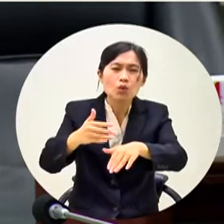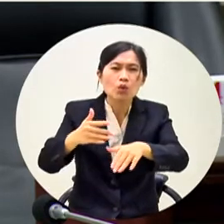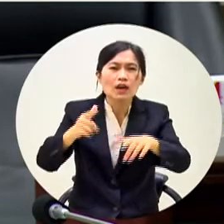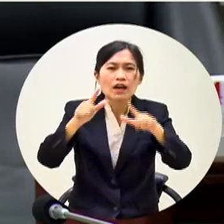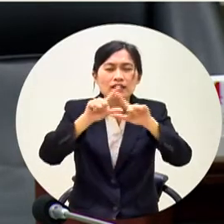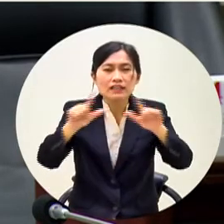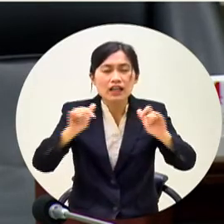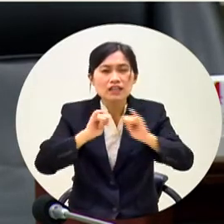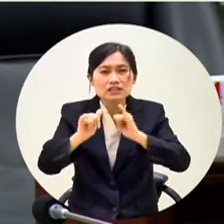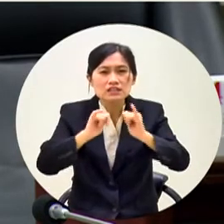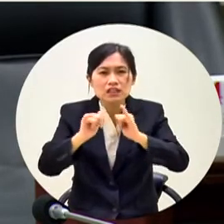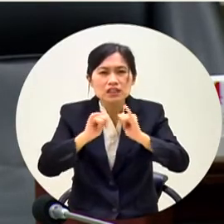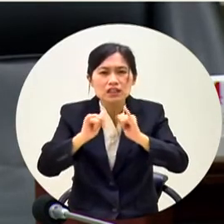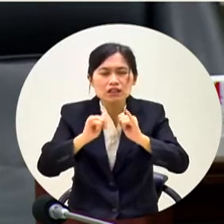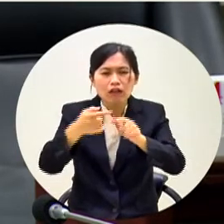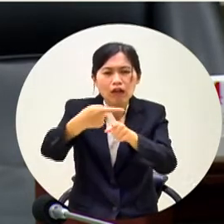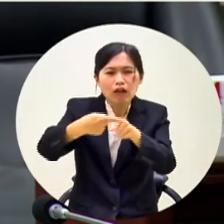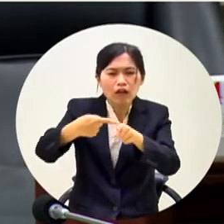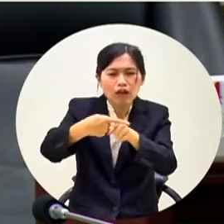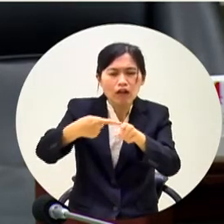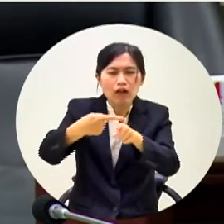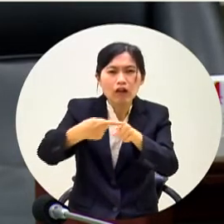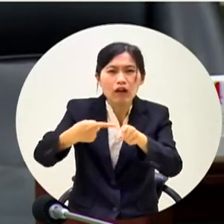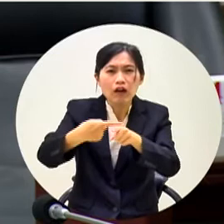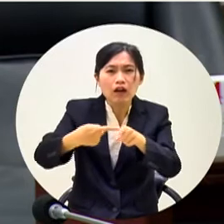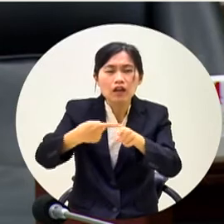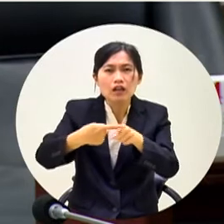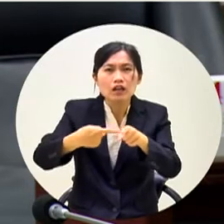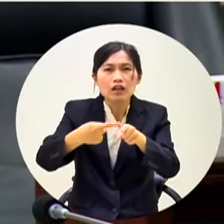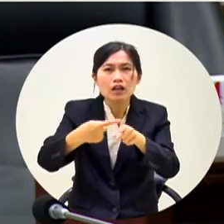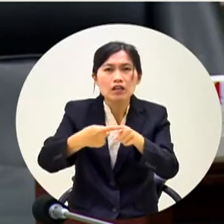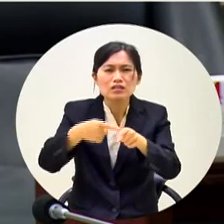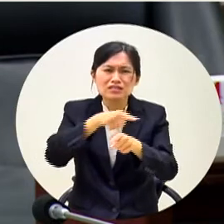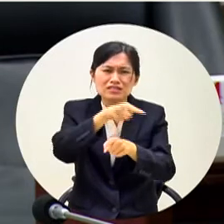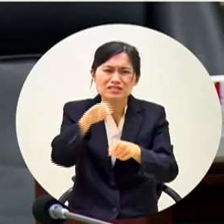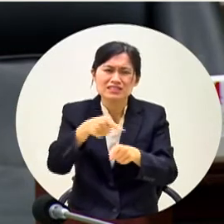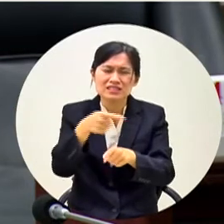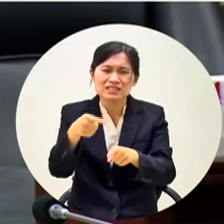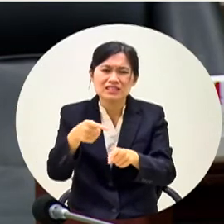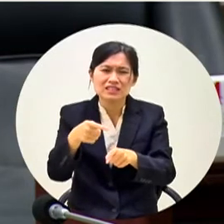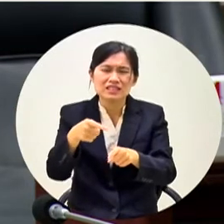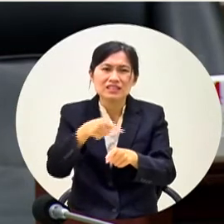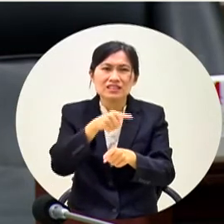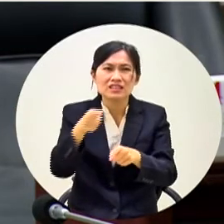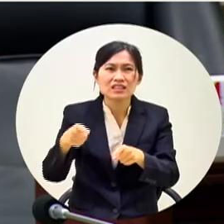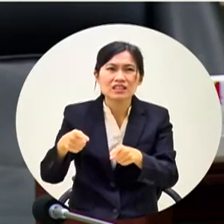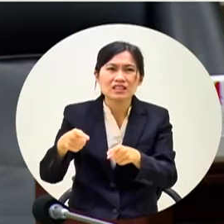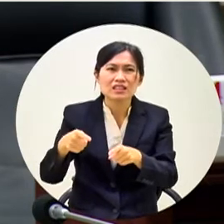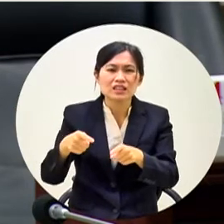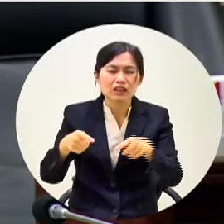界，即是毋是当会拄啊阻碍着两区连接在